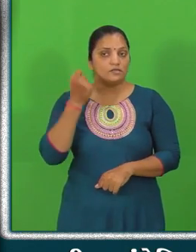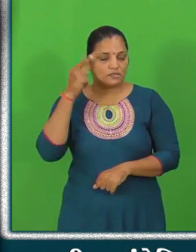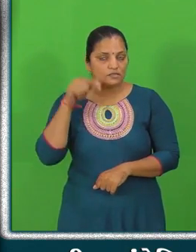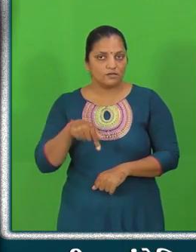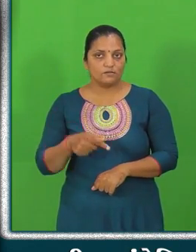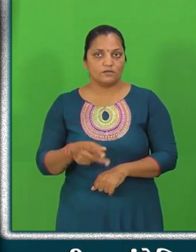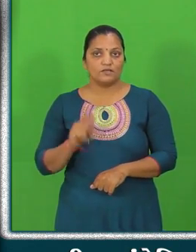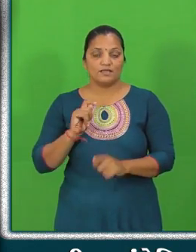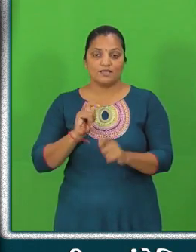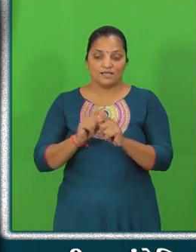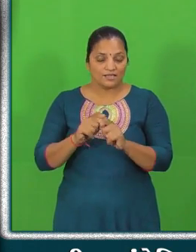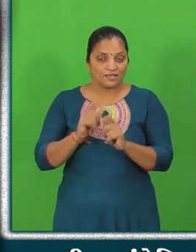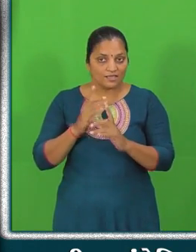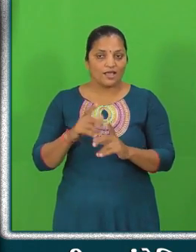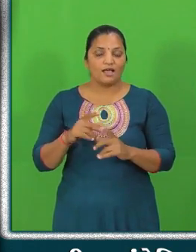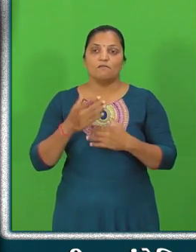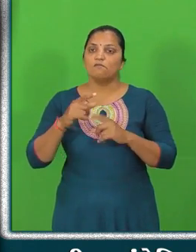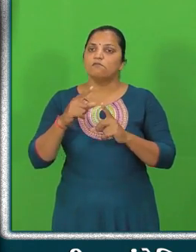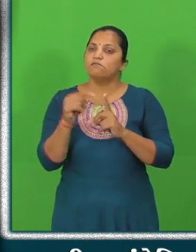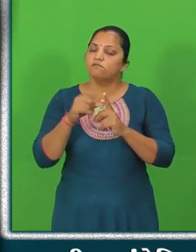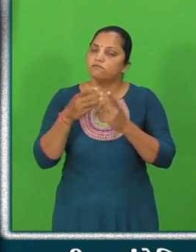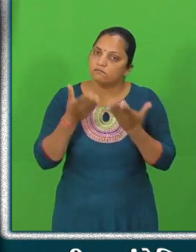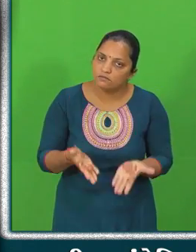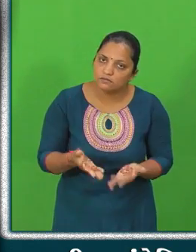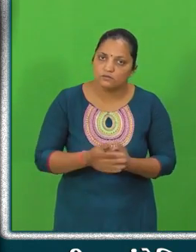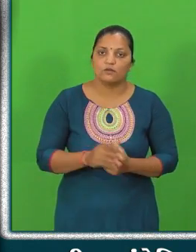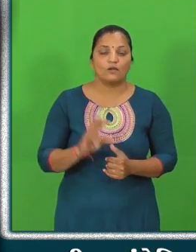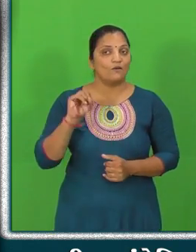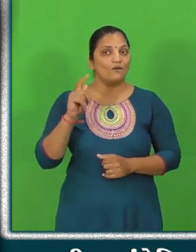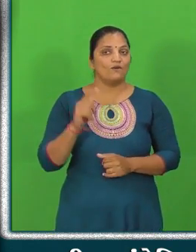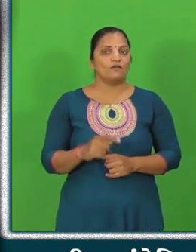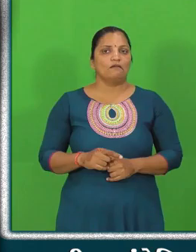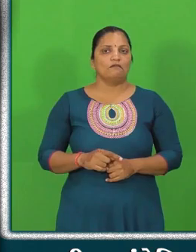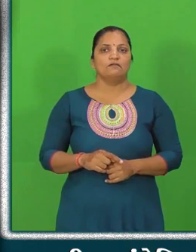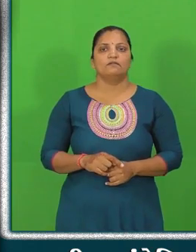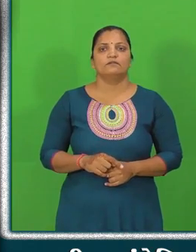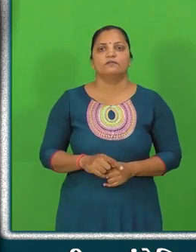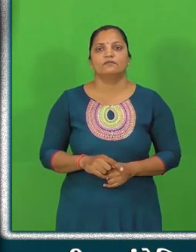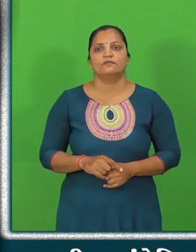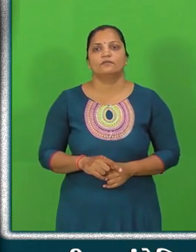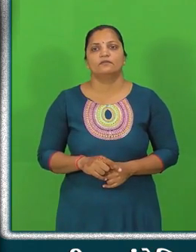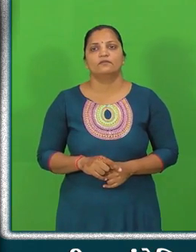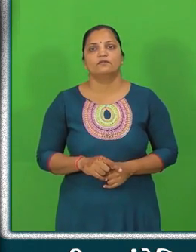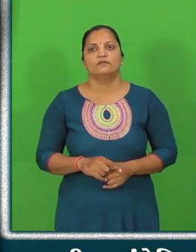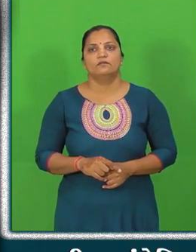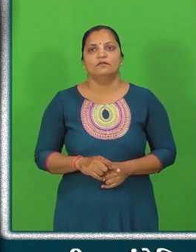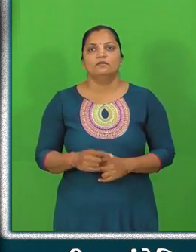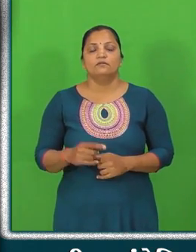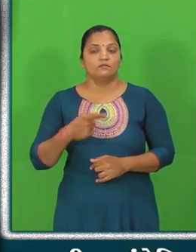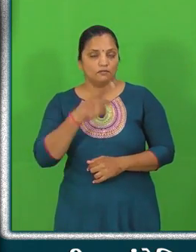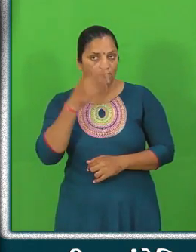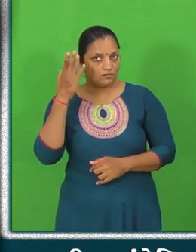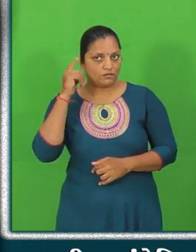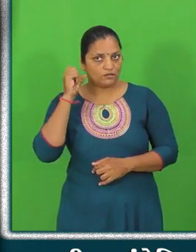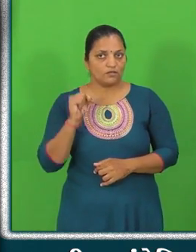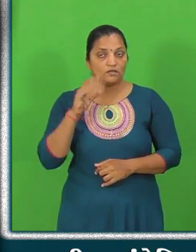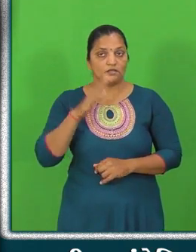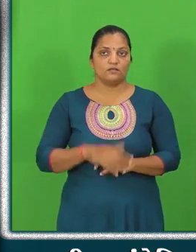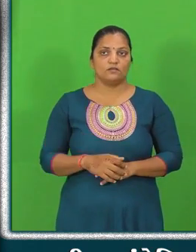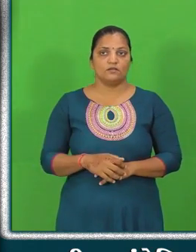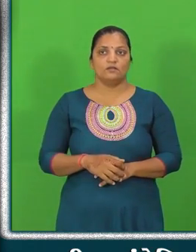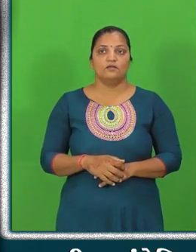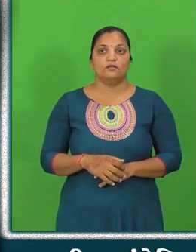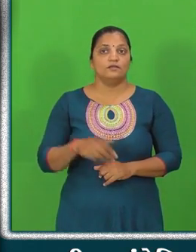ટાઈમ લો, કારણ કે એ કામ અહીંયાથી અમે કરી રહ્યા છીએ। ઓકે, આપણે બિનજરૂરી, વેરી ગુડ, તમે અમને યાદ કરાવ્યું, પણ અહીંયાથી